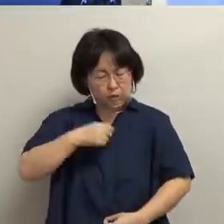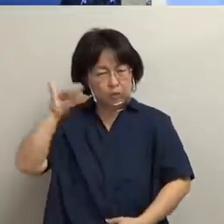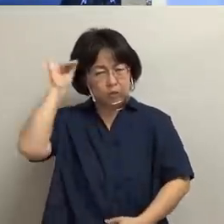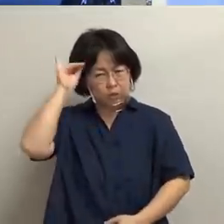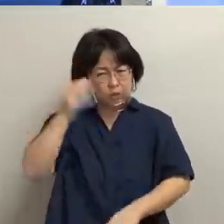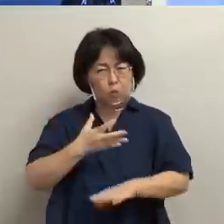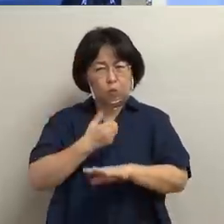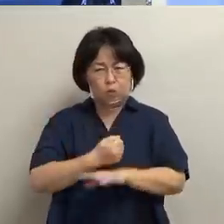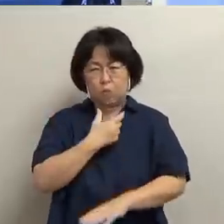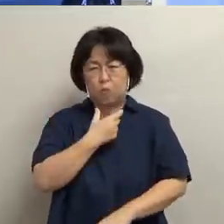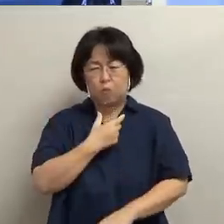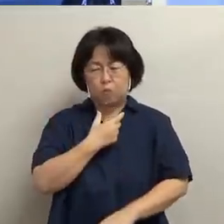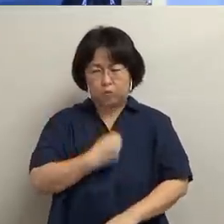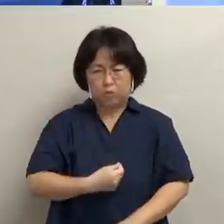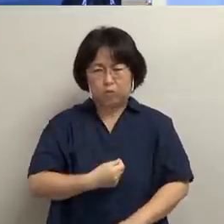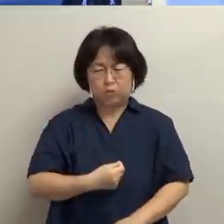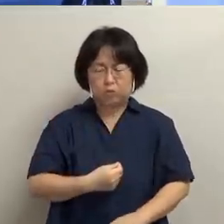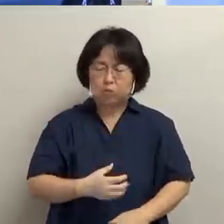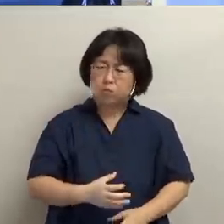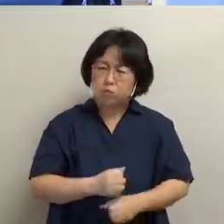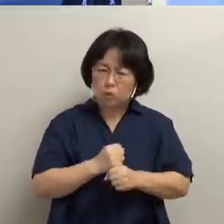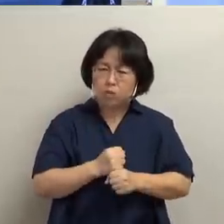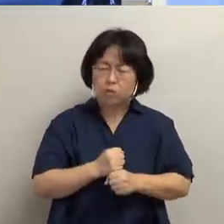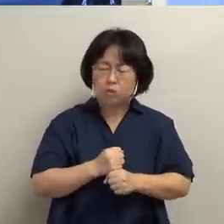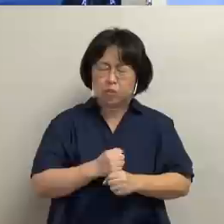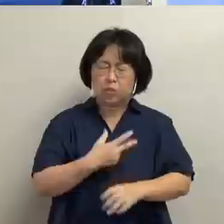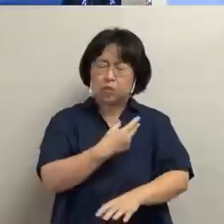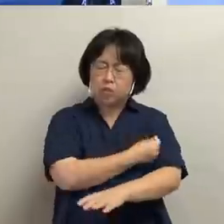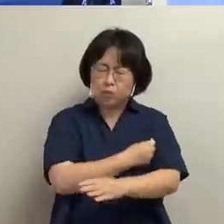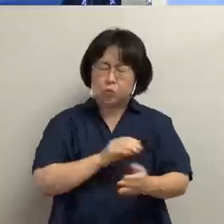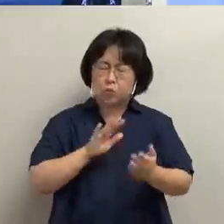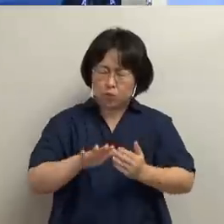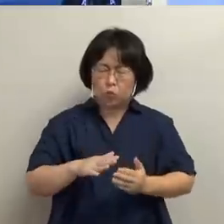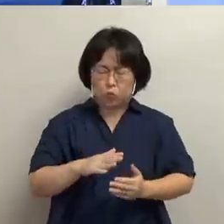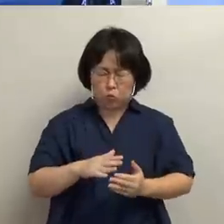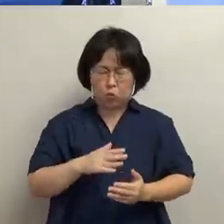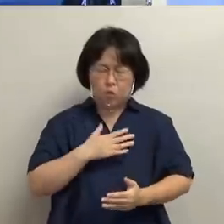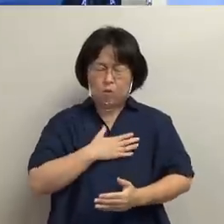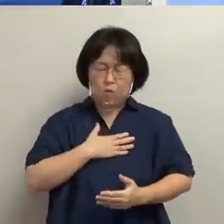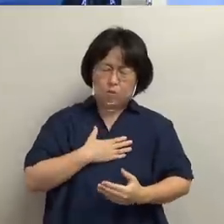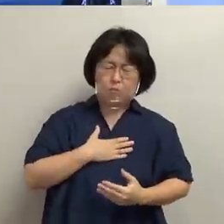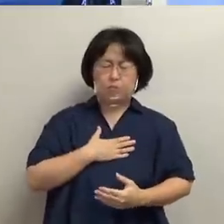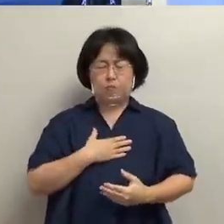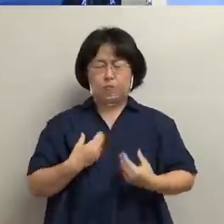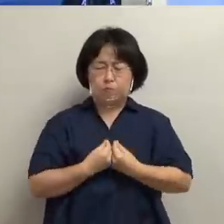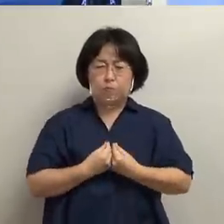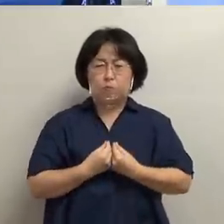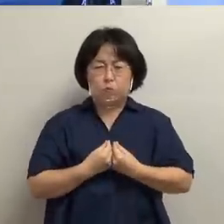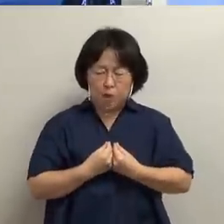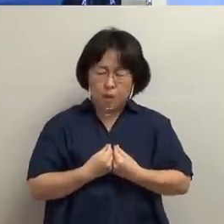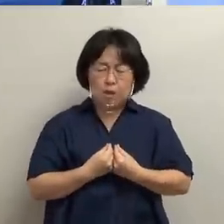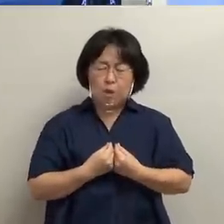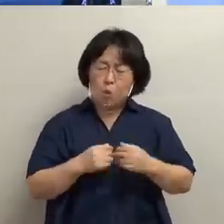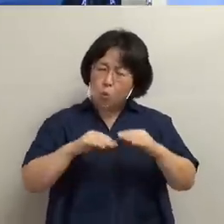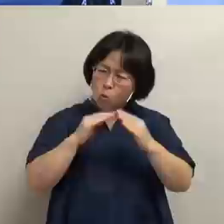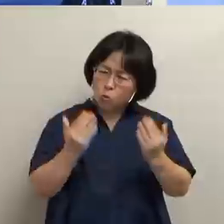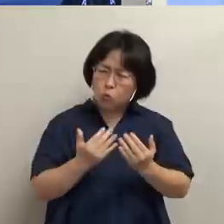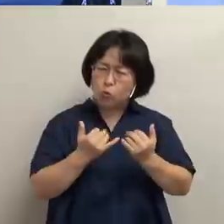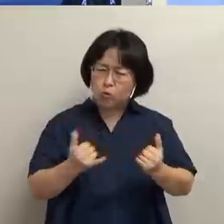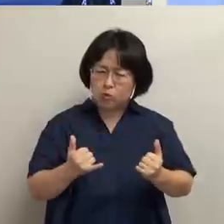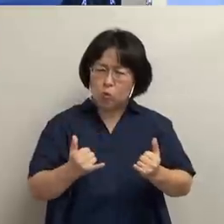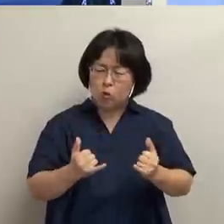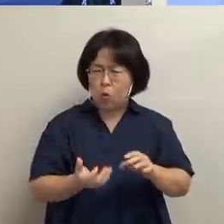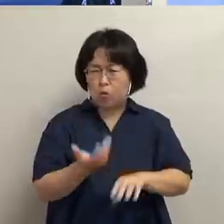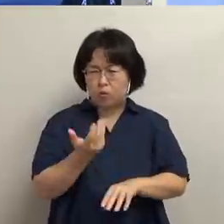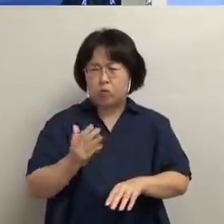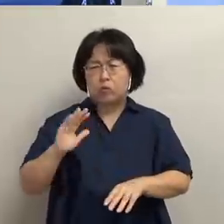ていただくとつまり副反応はおそらくかなりの方々に出るけどもそれでも数日間でほとんどまあこれは証明